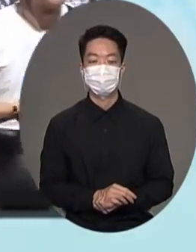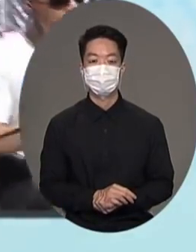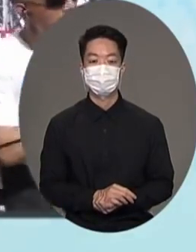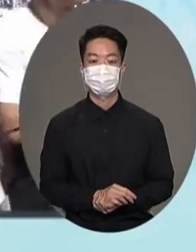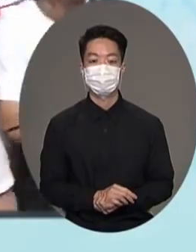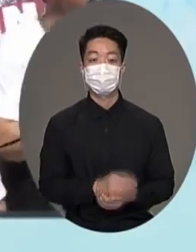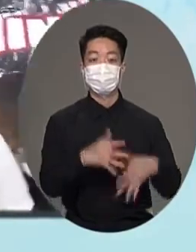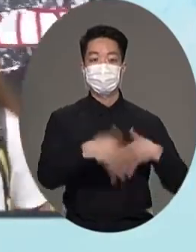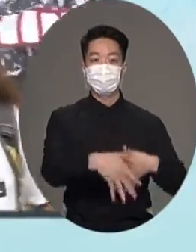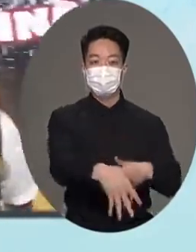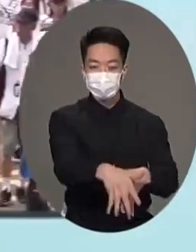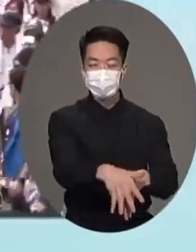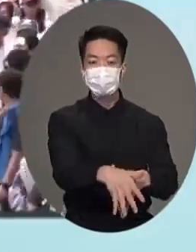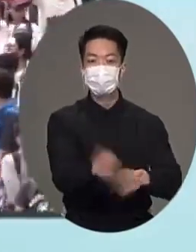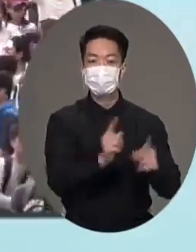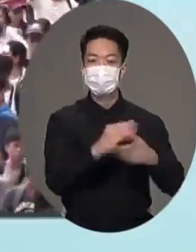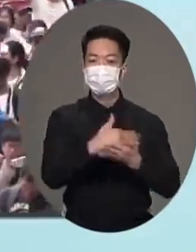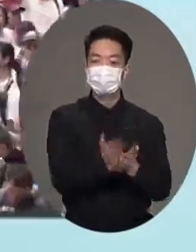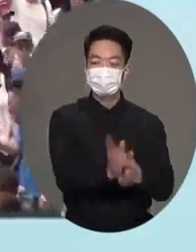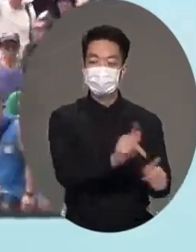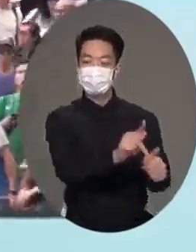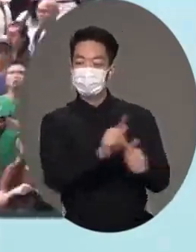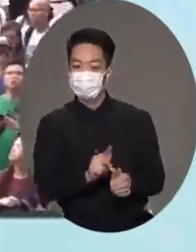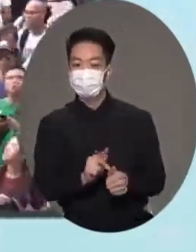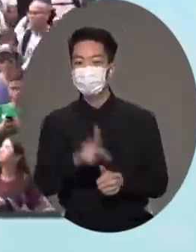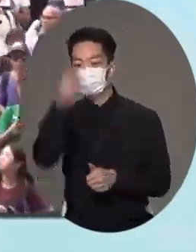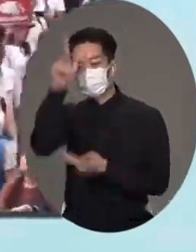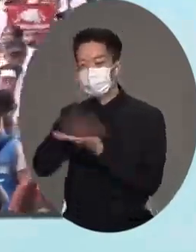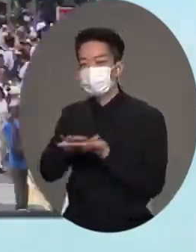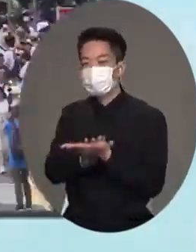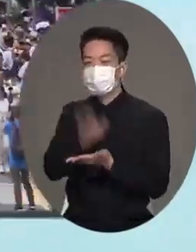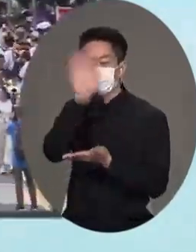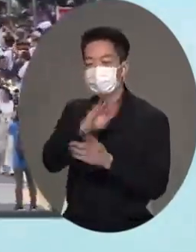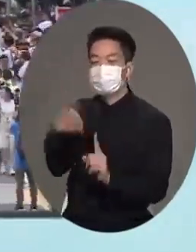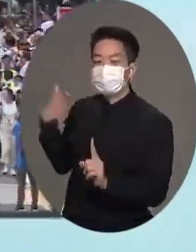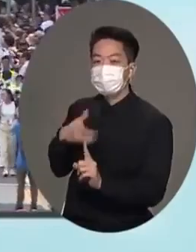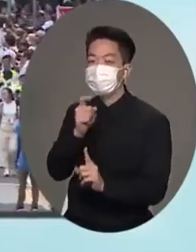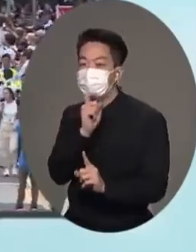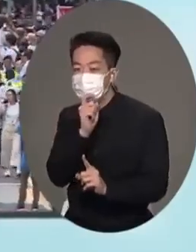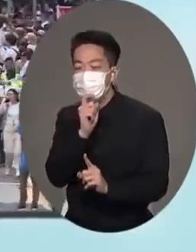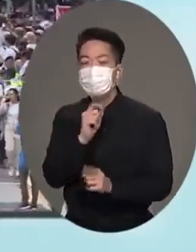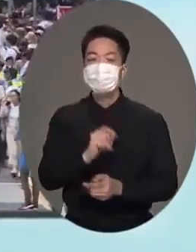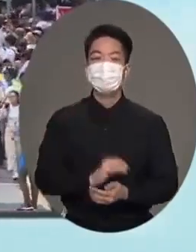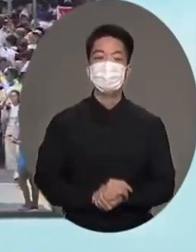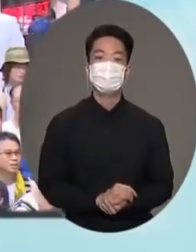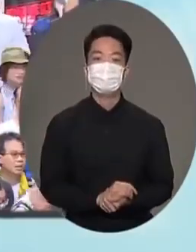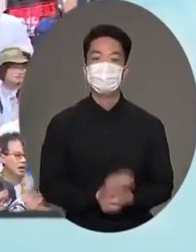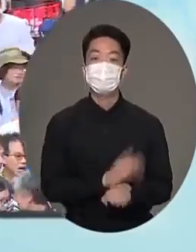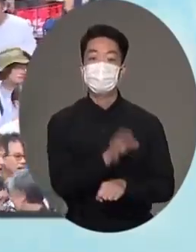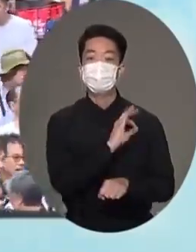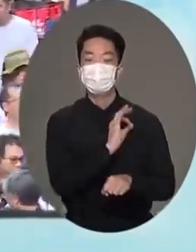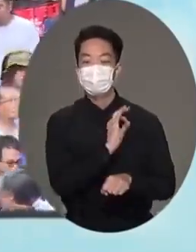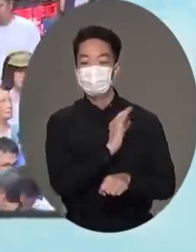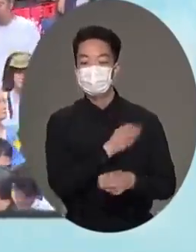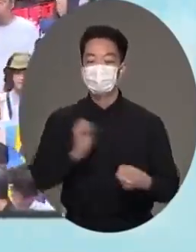游行请愿示威的行动而有其他的政治目的，而对个社会带来很大的冲